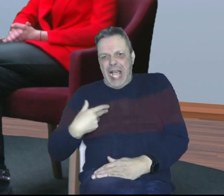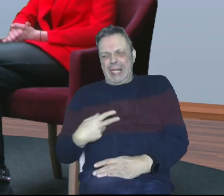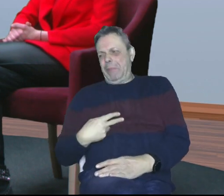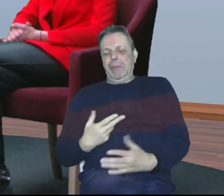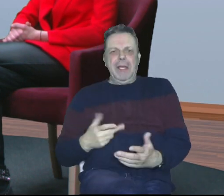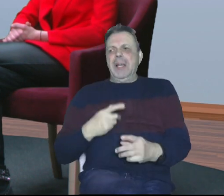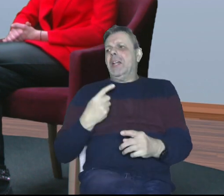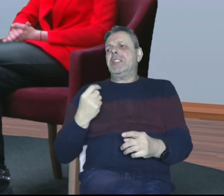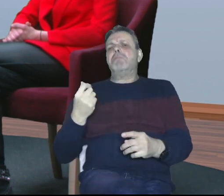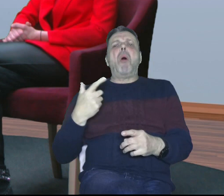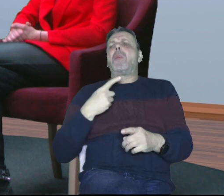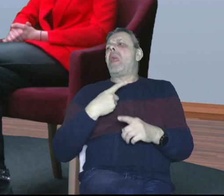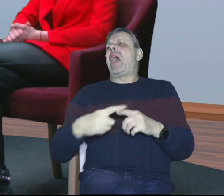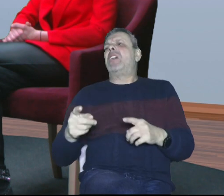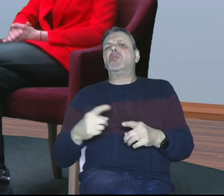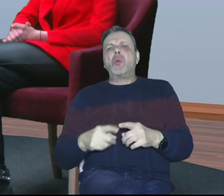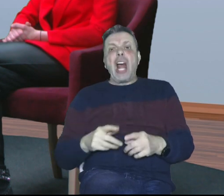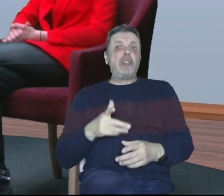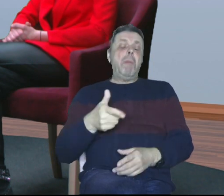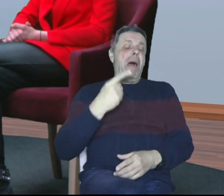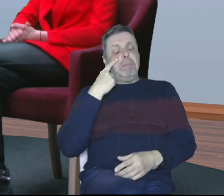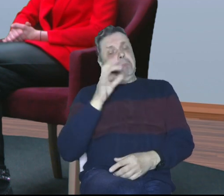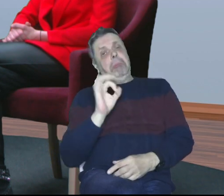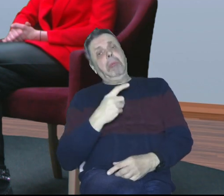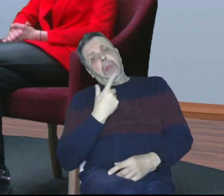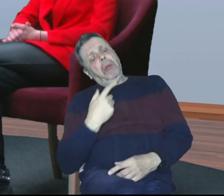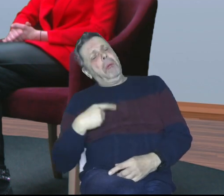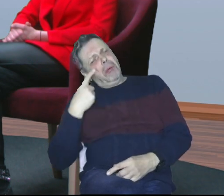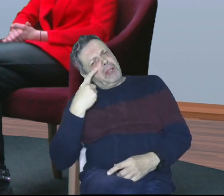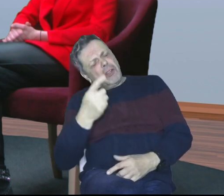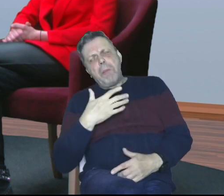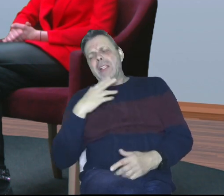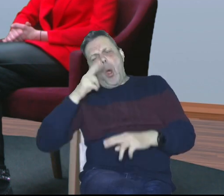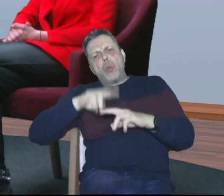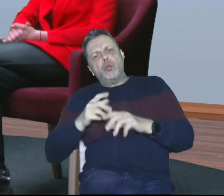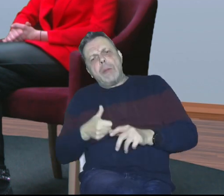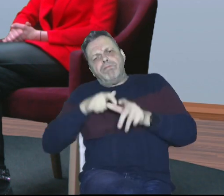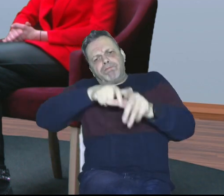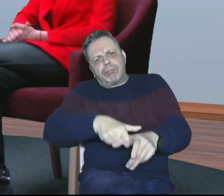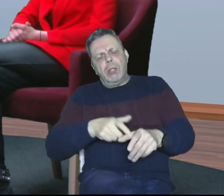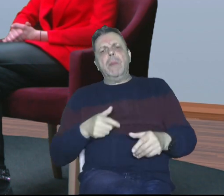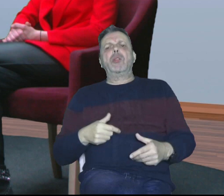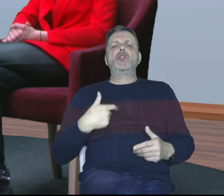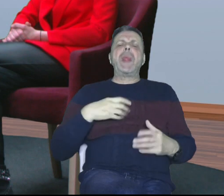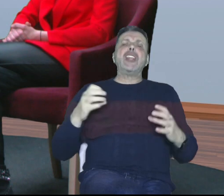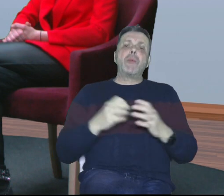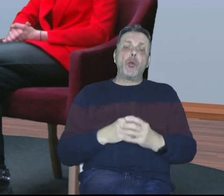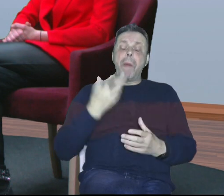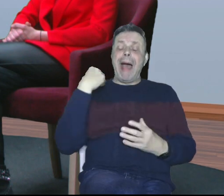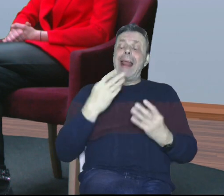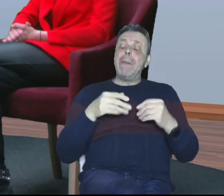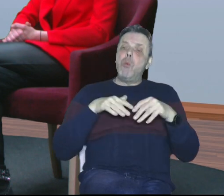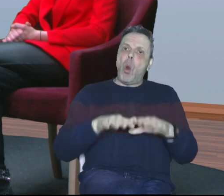kratkoročno dolaze ovdje zbog nekih drugih razloga, pa im se učinimo zgodnim i onda odluče se pridružiti u našim